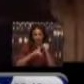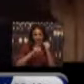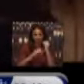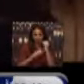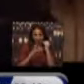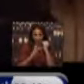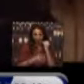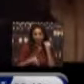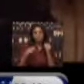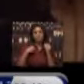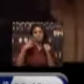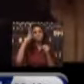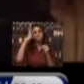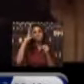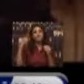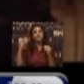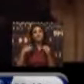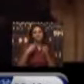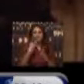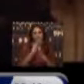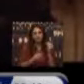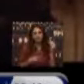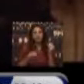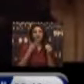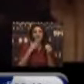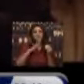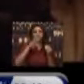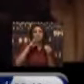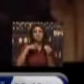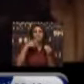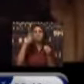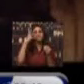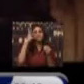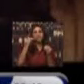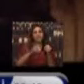اجمل انتاج ليا في الحياة. عوضك يعني؟